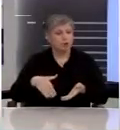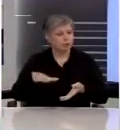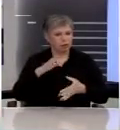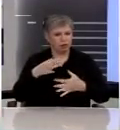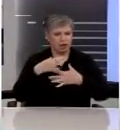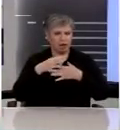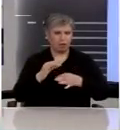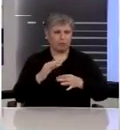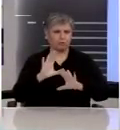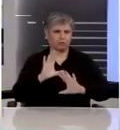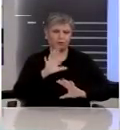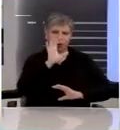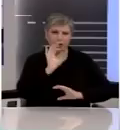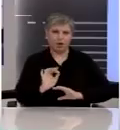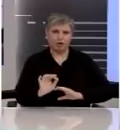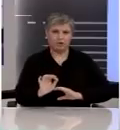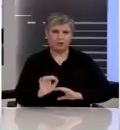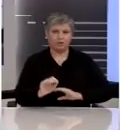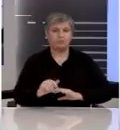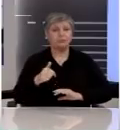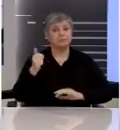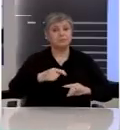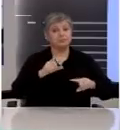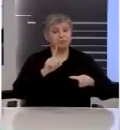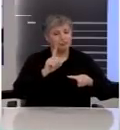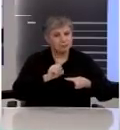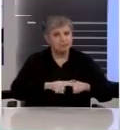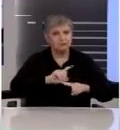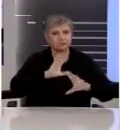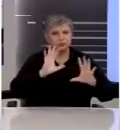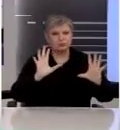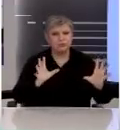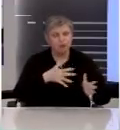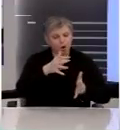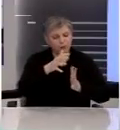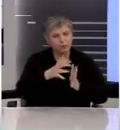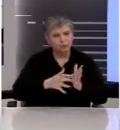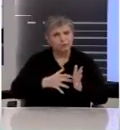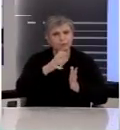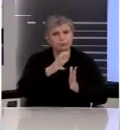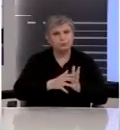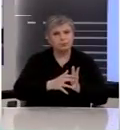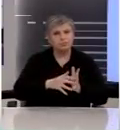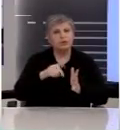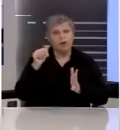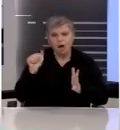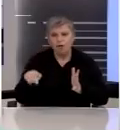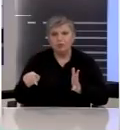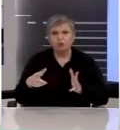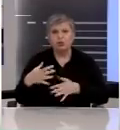το γεγονός ότι η ελληνική πλευρά έπραξε τα δέοντα και είχε επίσημα έγγραφα από το Υπουργείο Άμυνας ότι ήταν αυτός ο εκπρόσωπος.